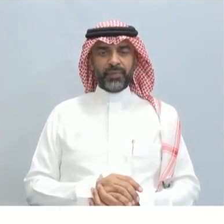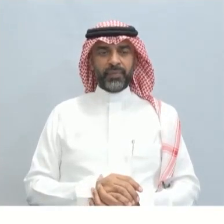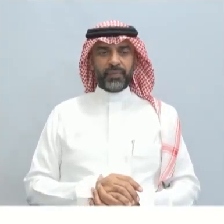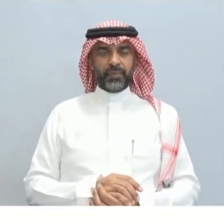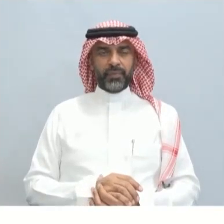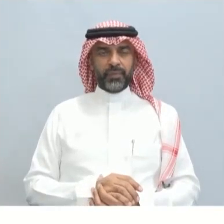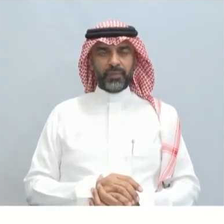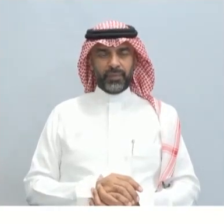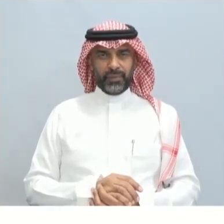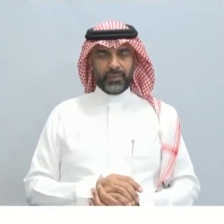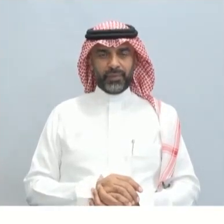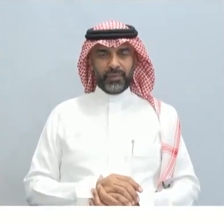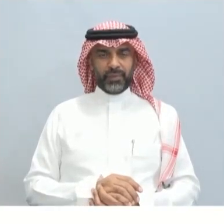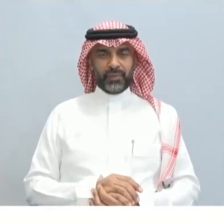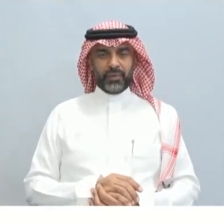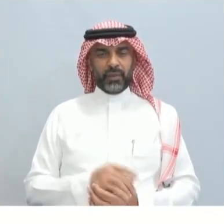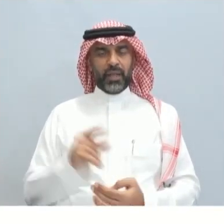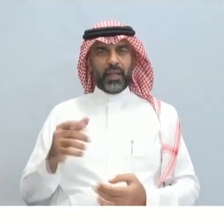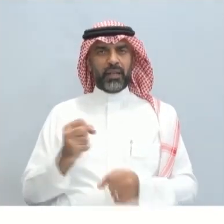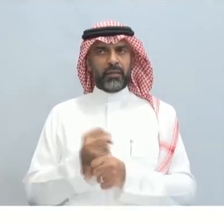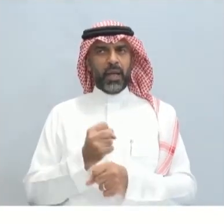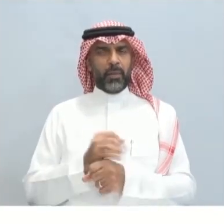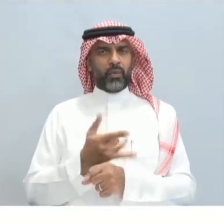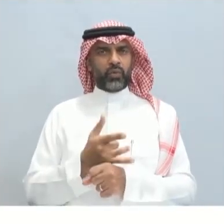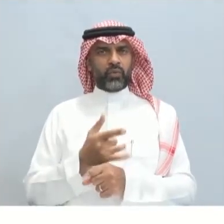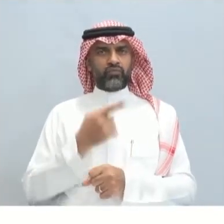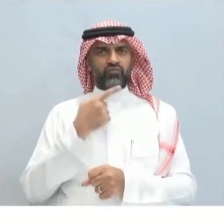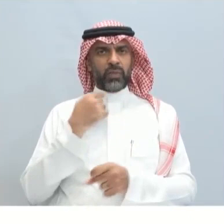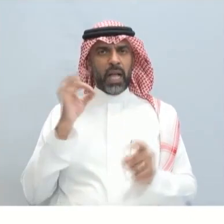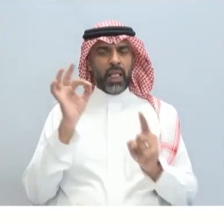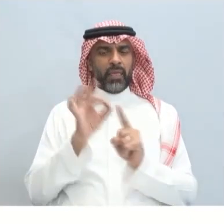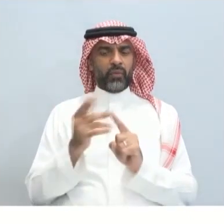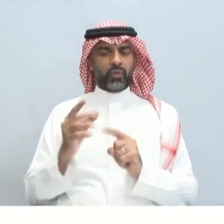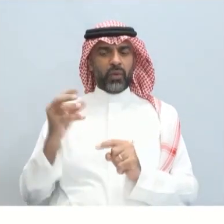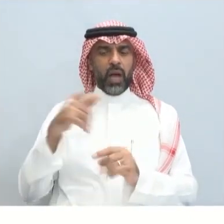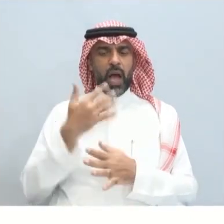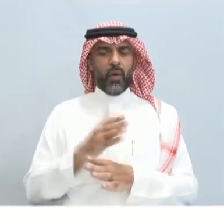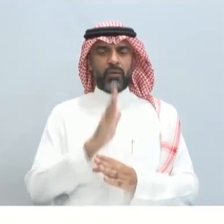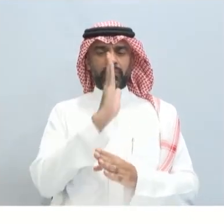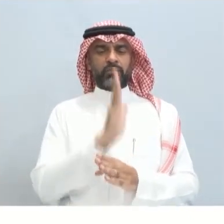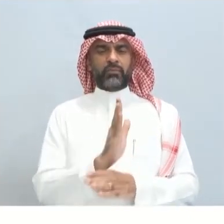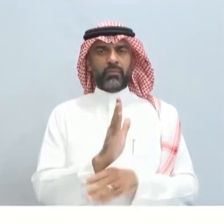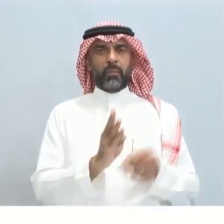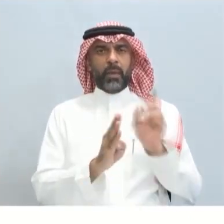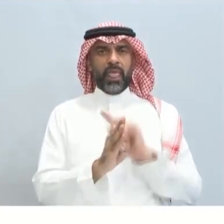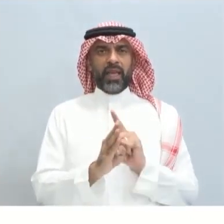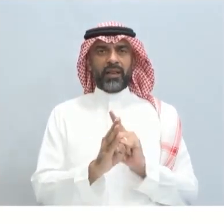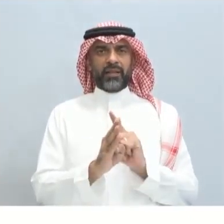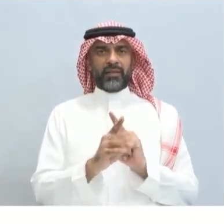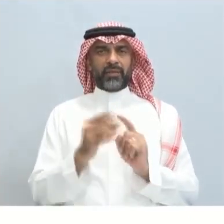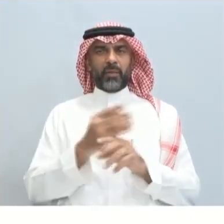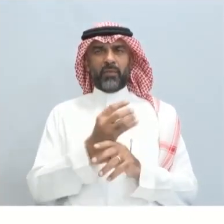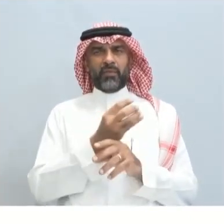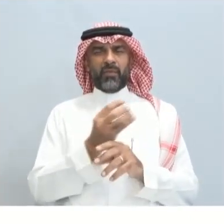موضع اتزانه اذا لانها تعمل على ارجاع الثقل لموضع اتزانه بالاضافه الى انها